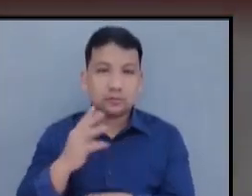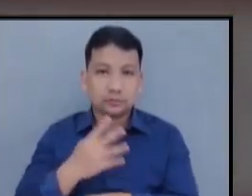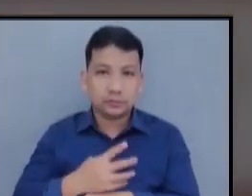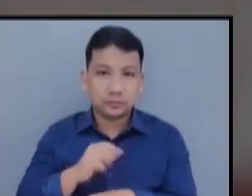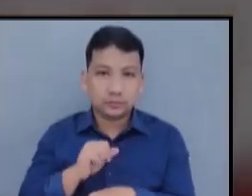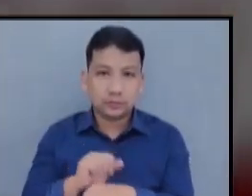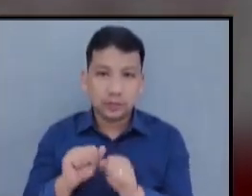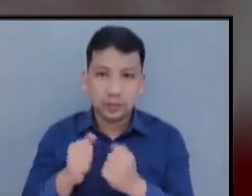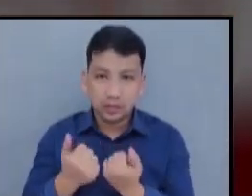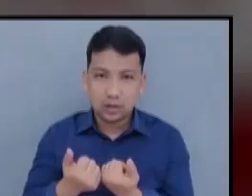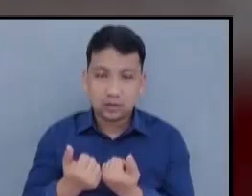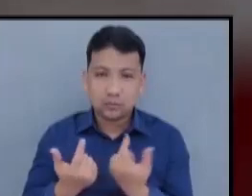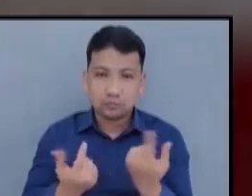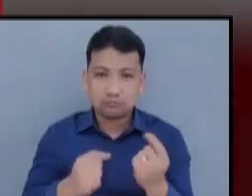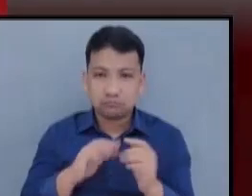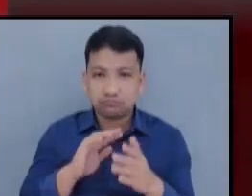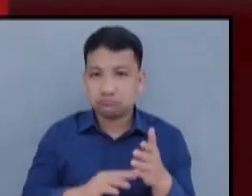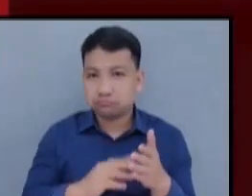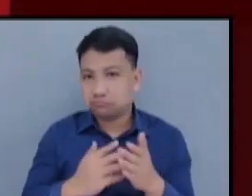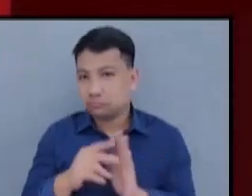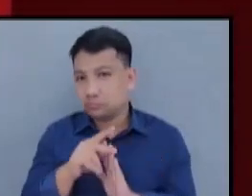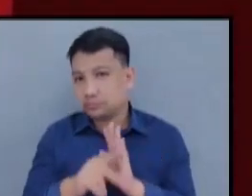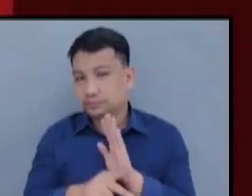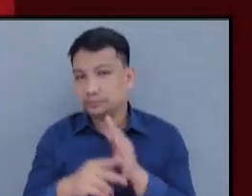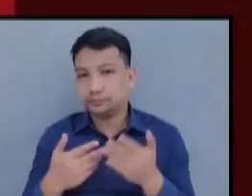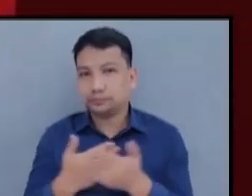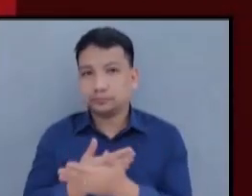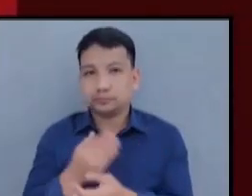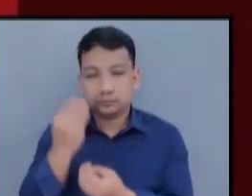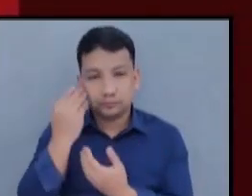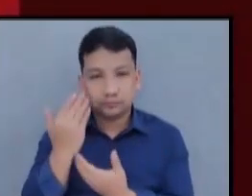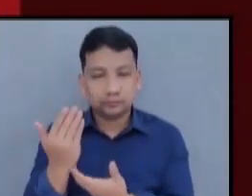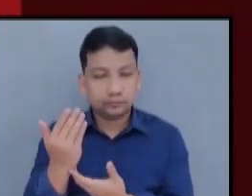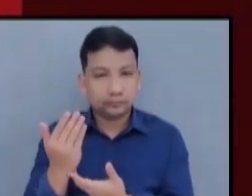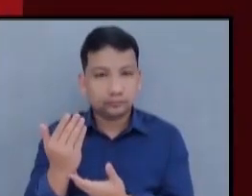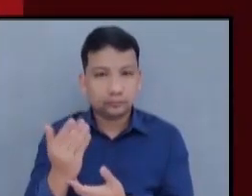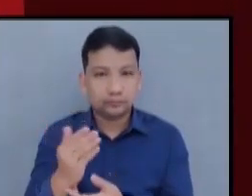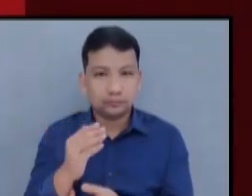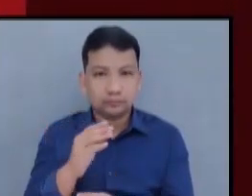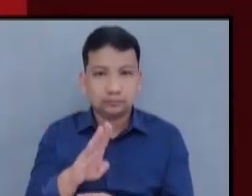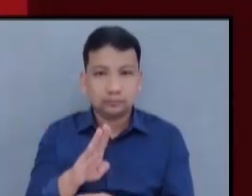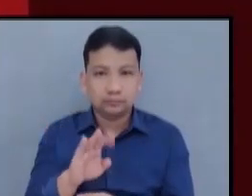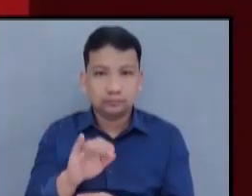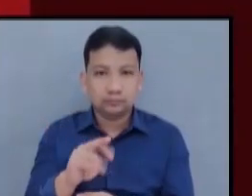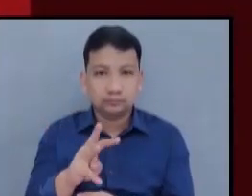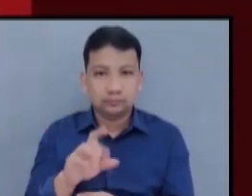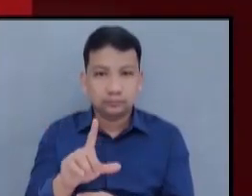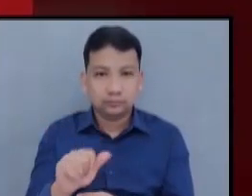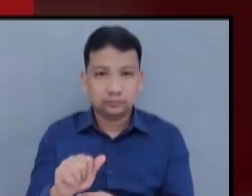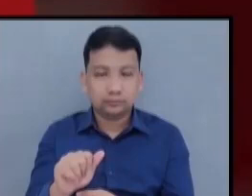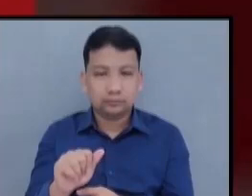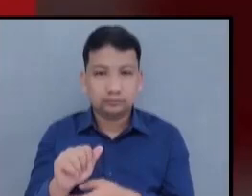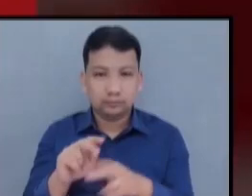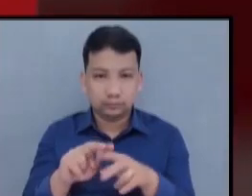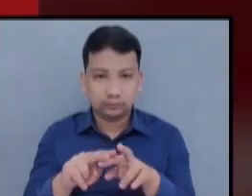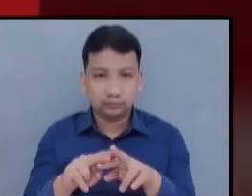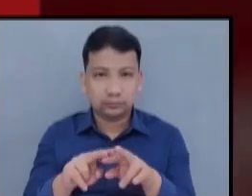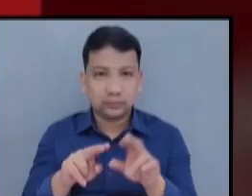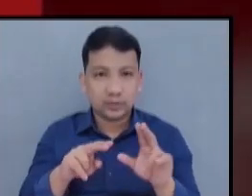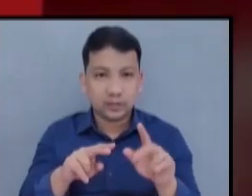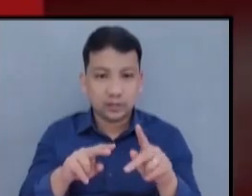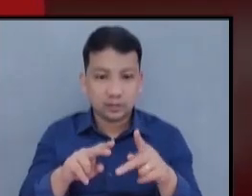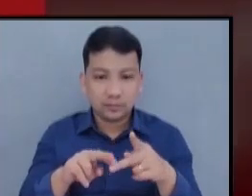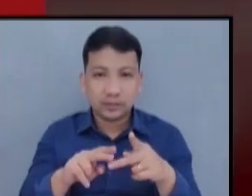scheme. Dahil sa tindingan ng init ng panahon sa munisipalidad ng Binmalay sa Pangasinan, sinimulan na rin nila ang 4-day work week